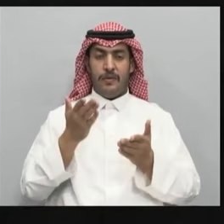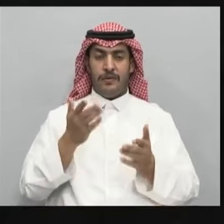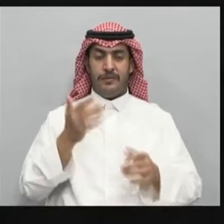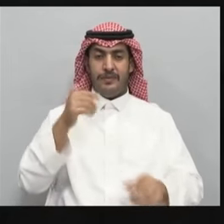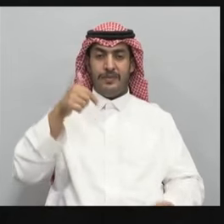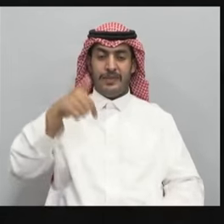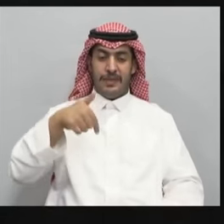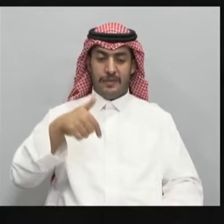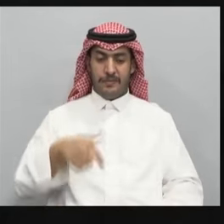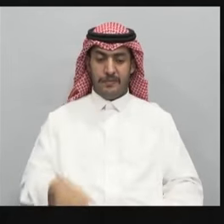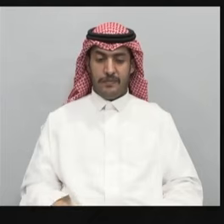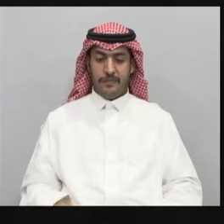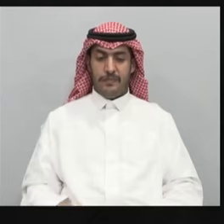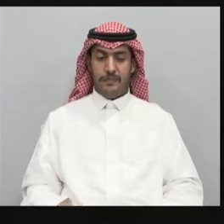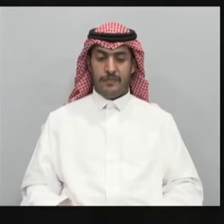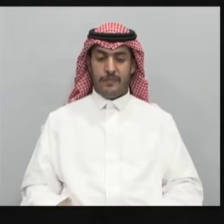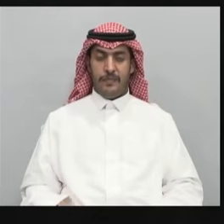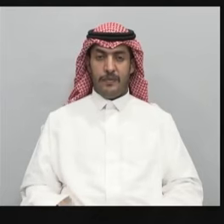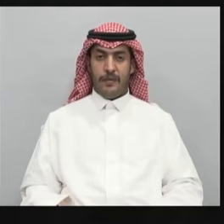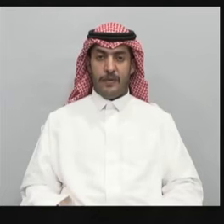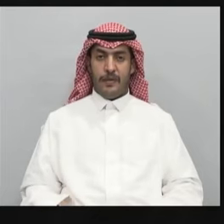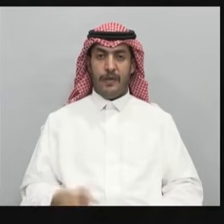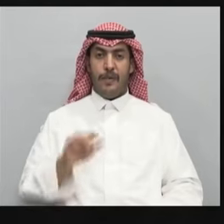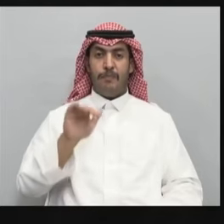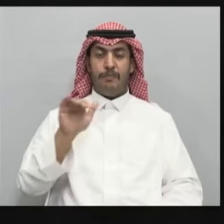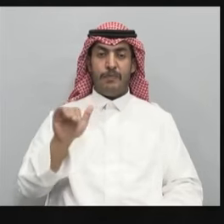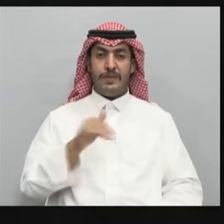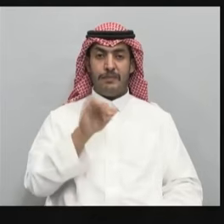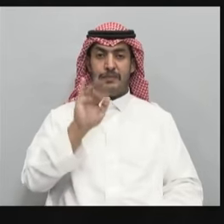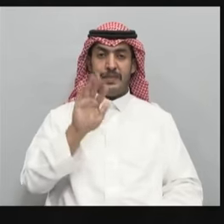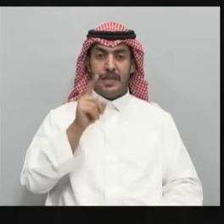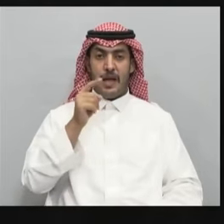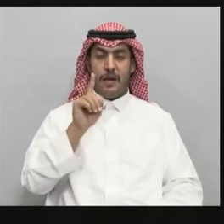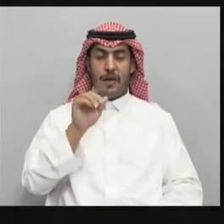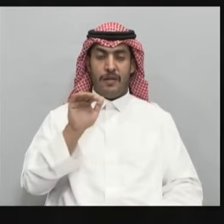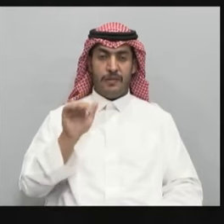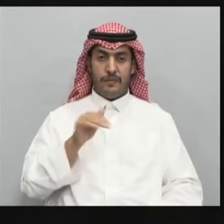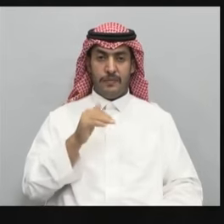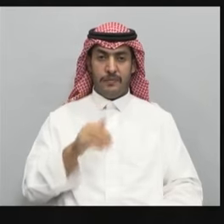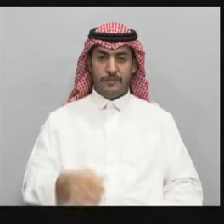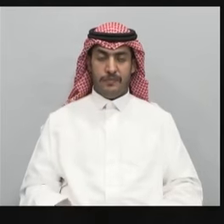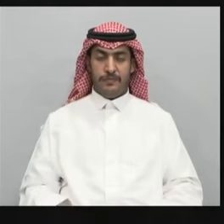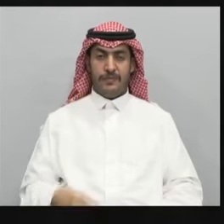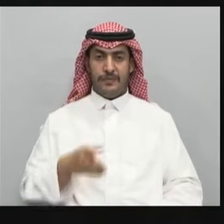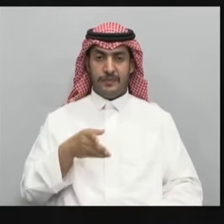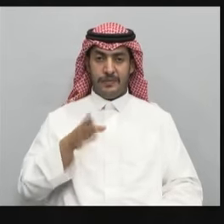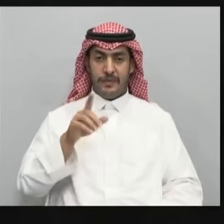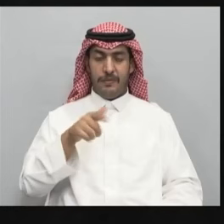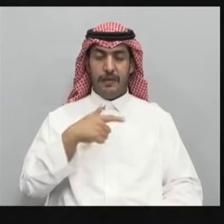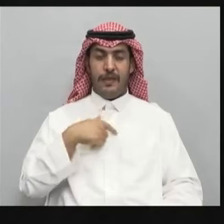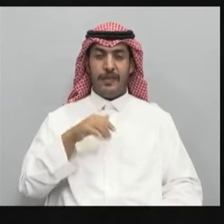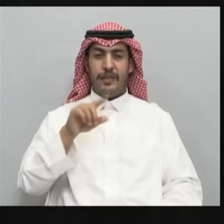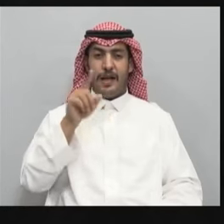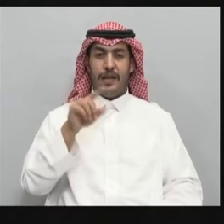طيب رقم سته يتكلم نفس السؤال لكن يقول مسار واحد دائره كهربائيه ما فيها الا مسار واحد هو دائره